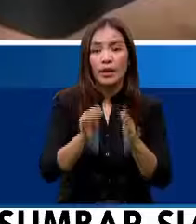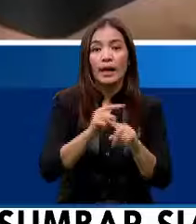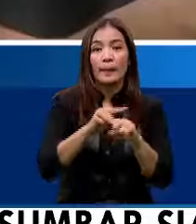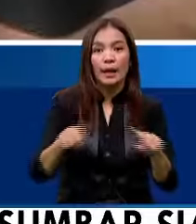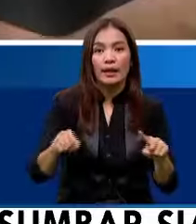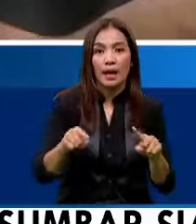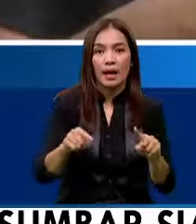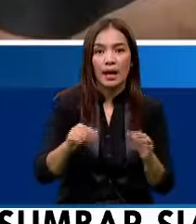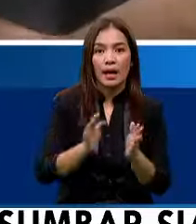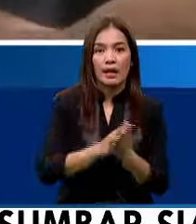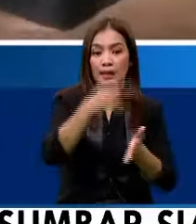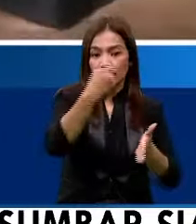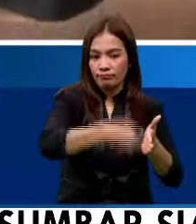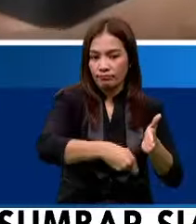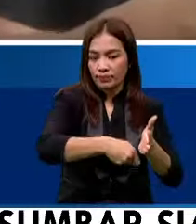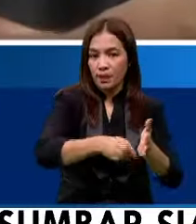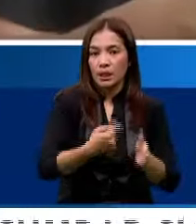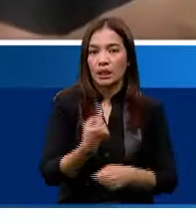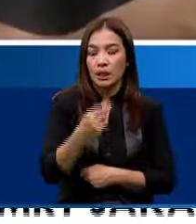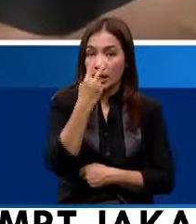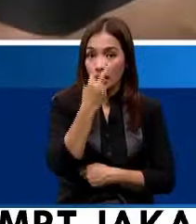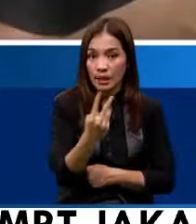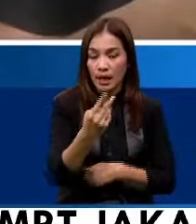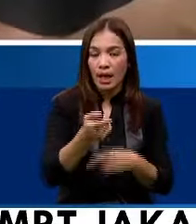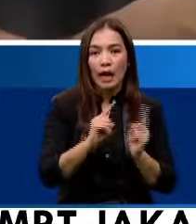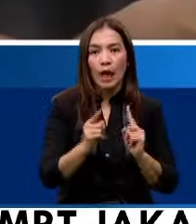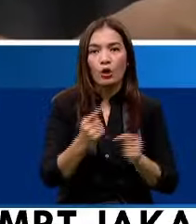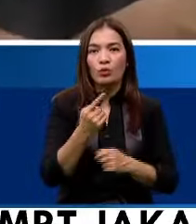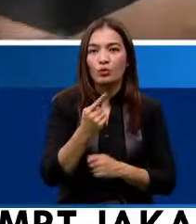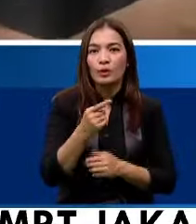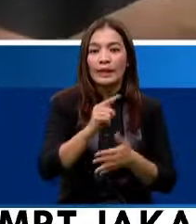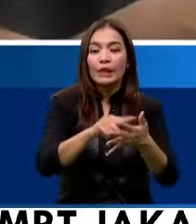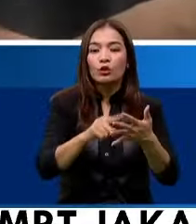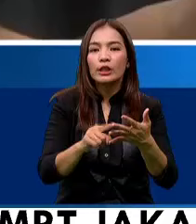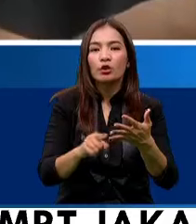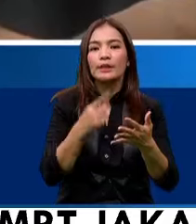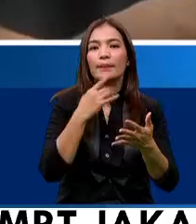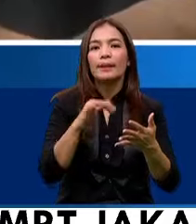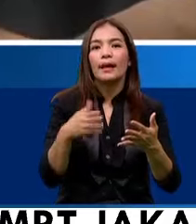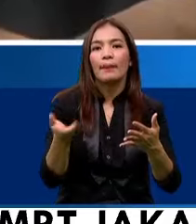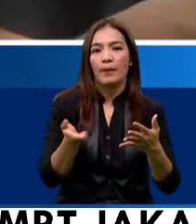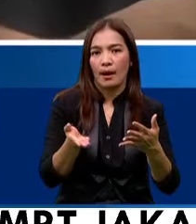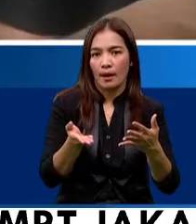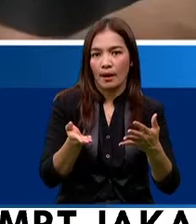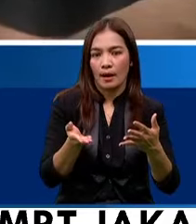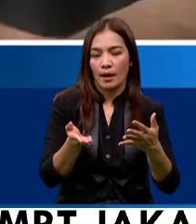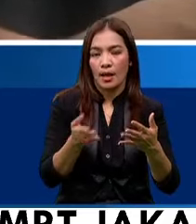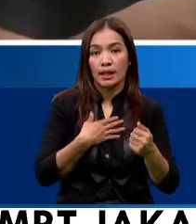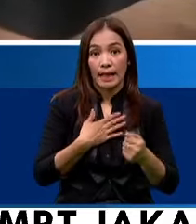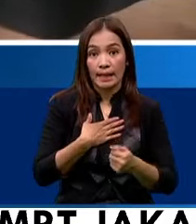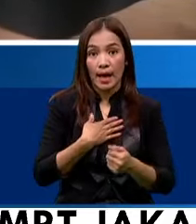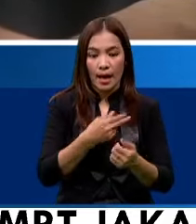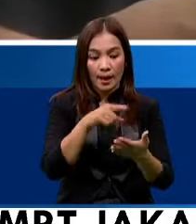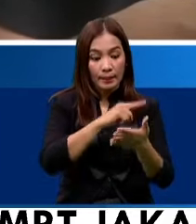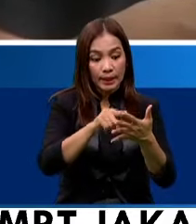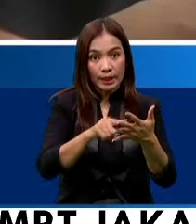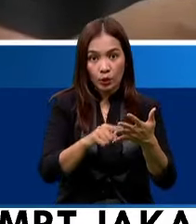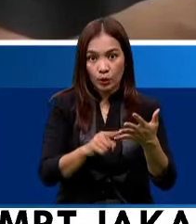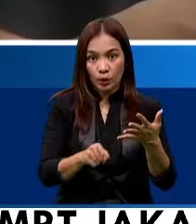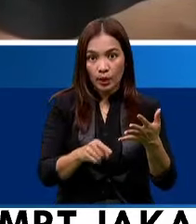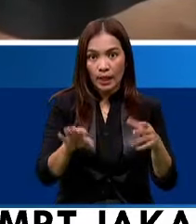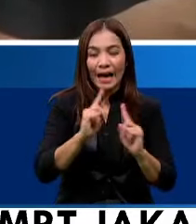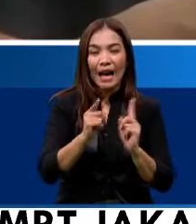artinya di gitu ya nah eh hitung-hitungannya seperti apa sih hitungan saya kalau misalnya saja